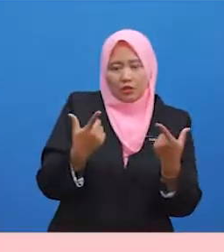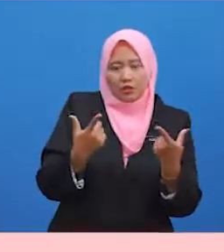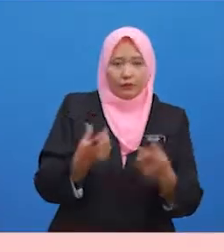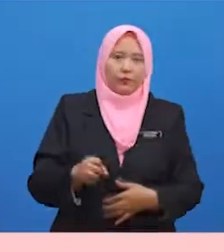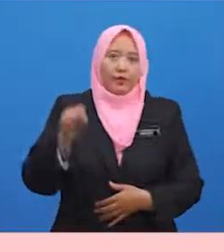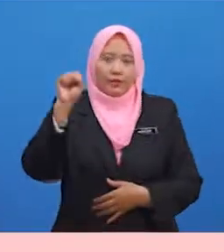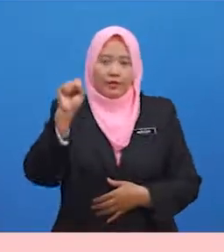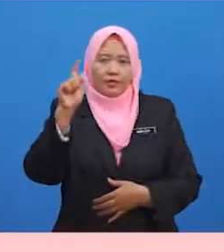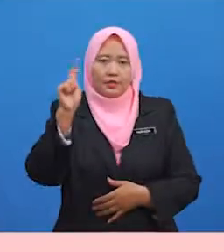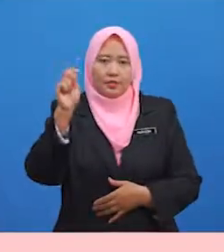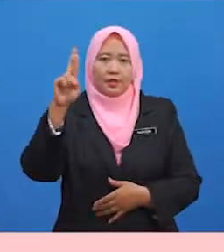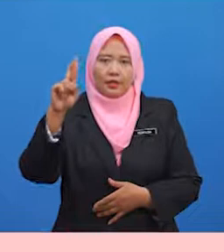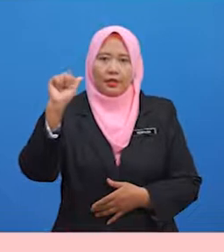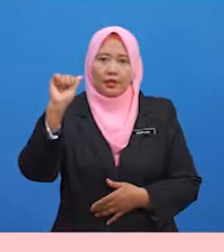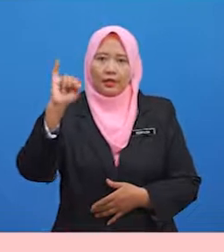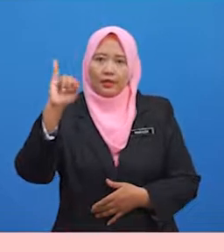strain.